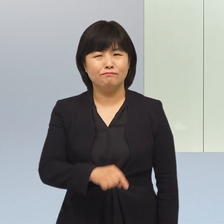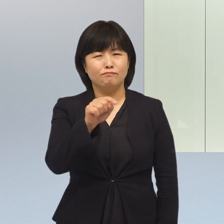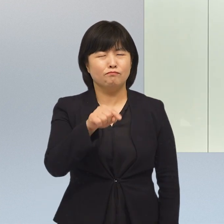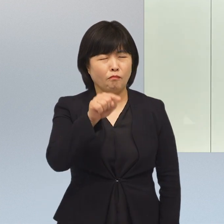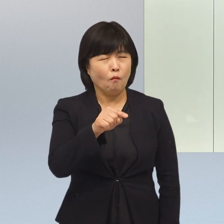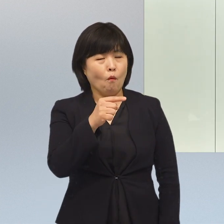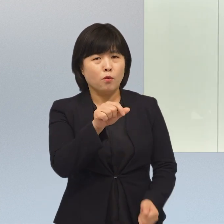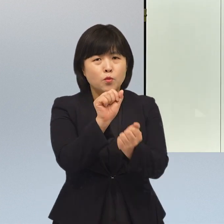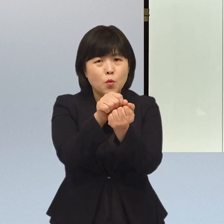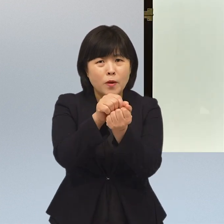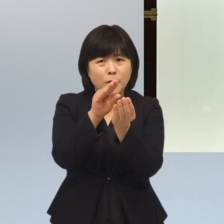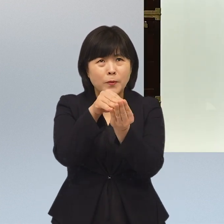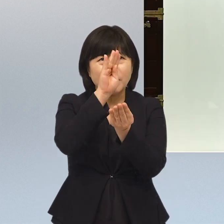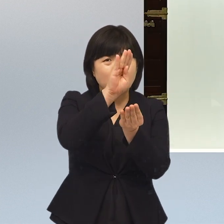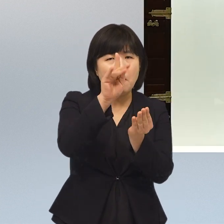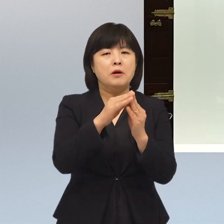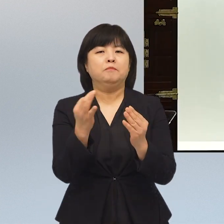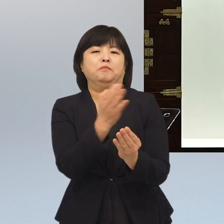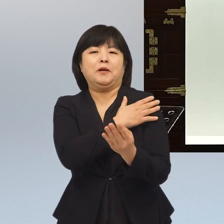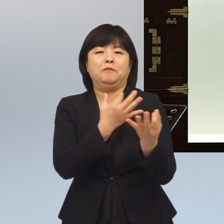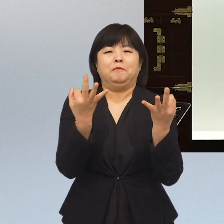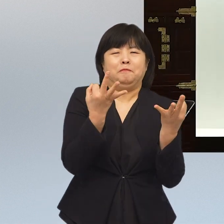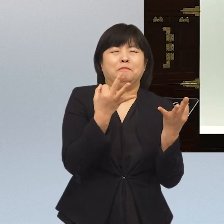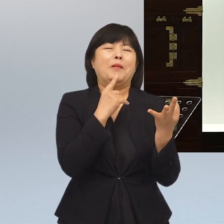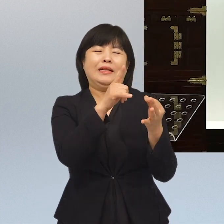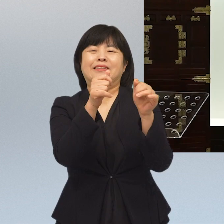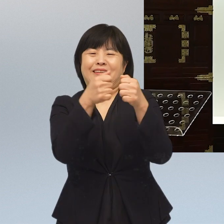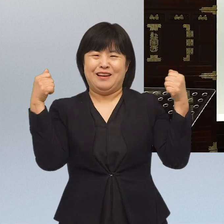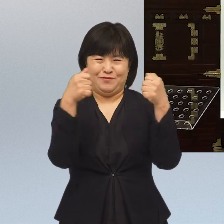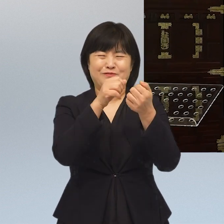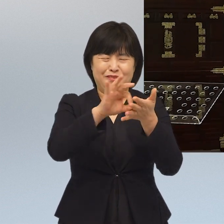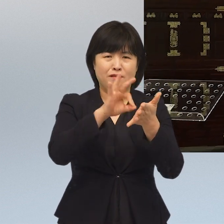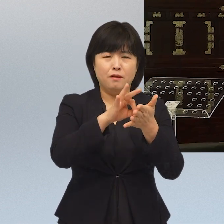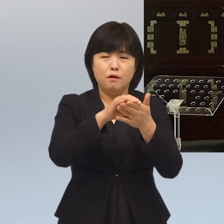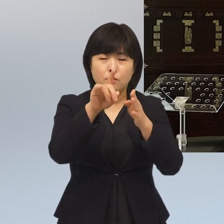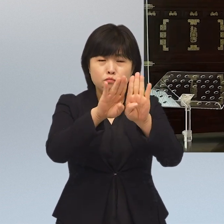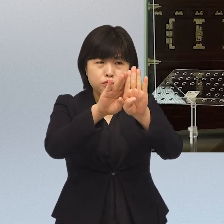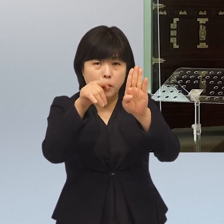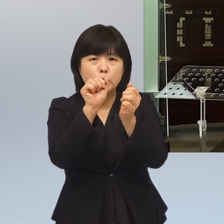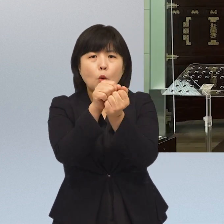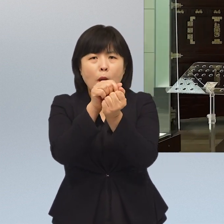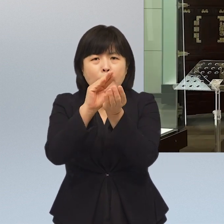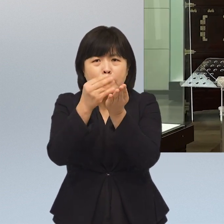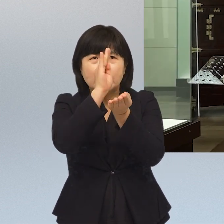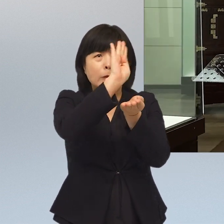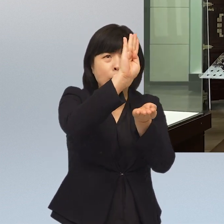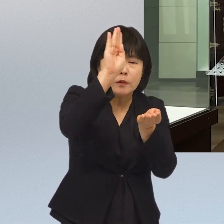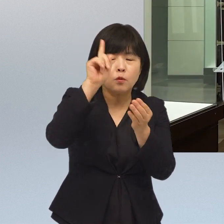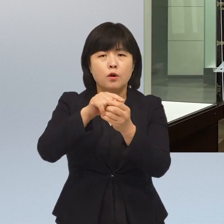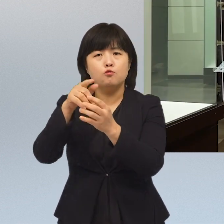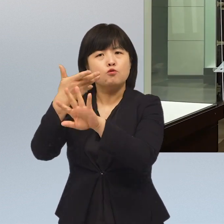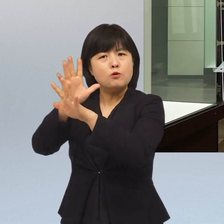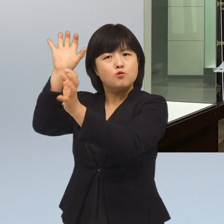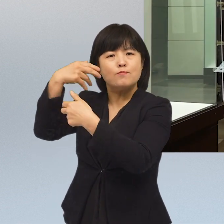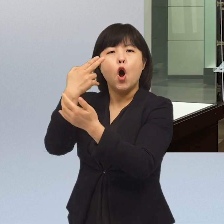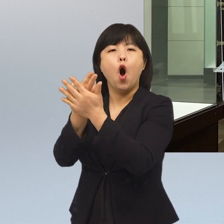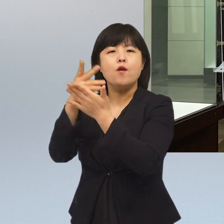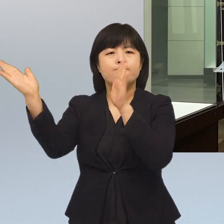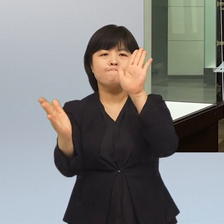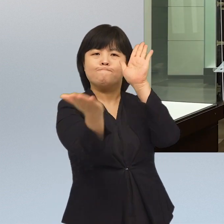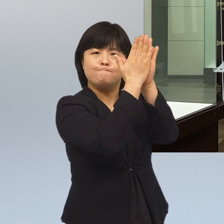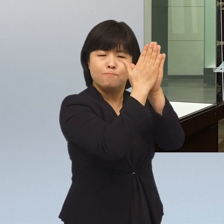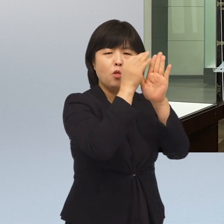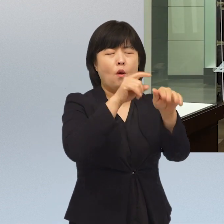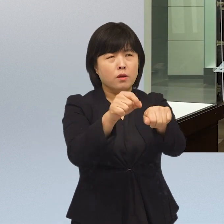그 중에서도 나전농은 상류층이 불을 과시하던 가구였다. 특히 문은 자개로 장식하고 수입 거울을